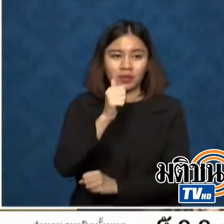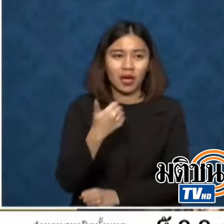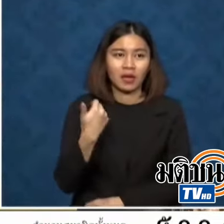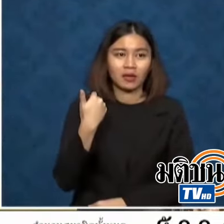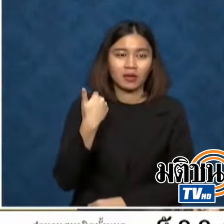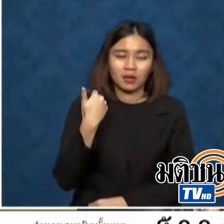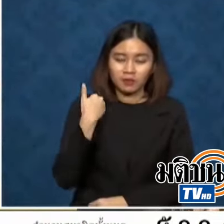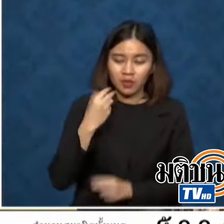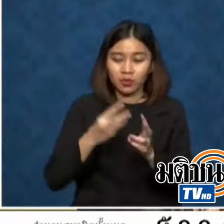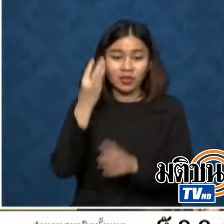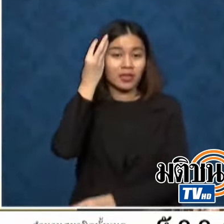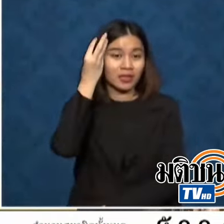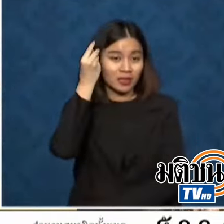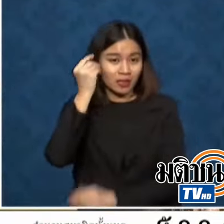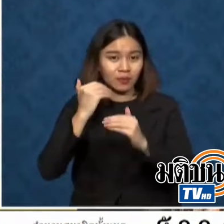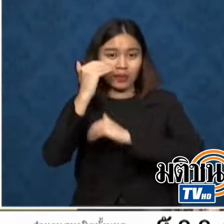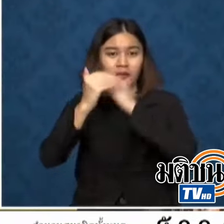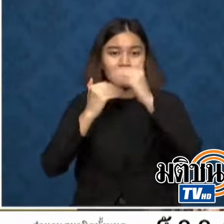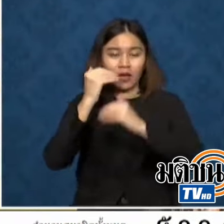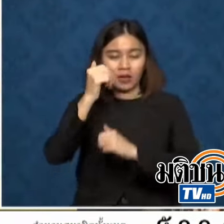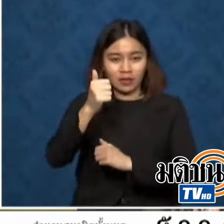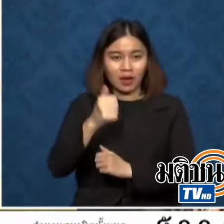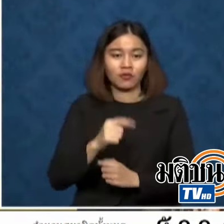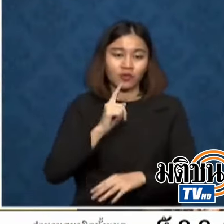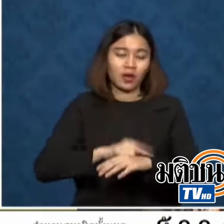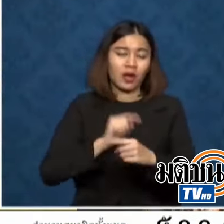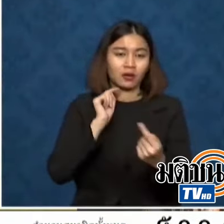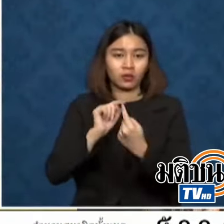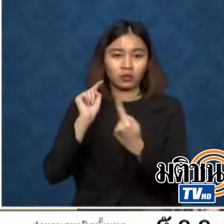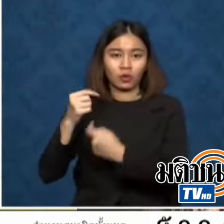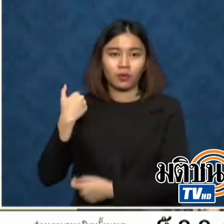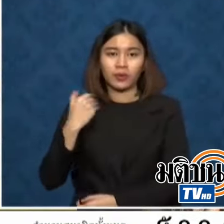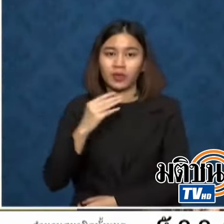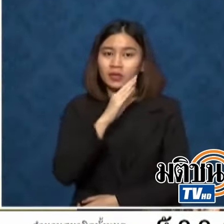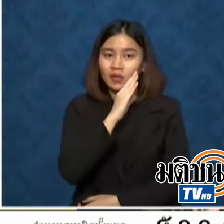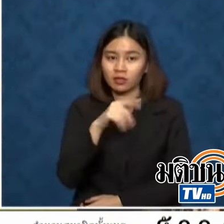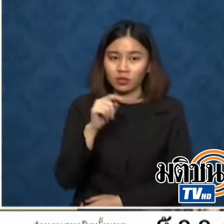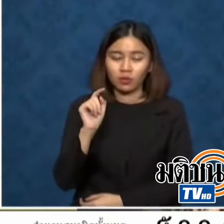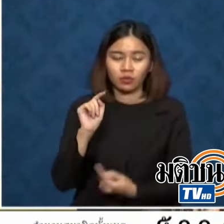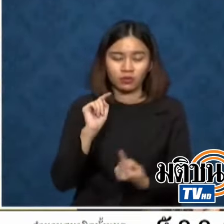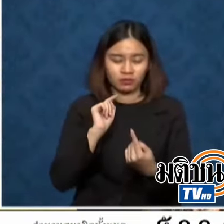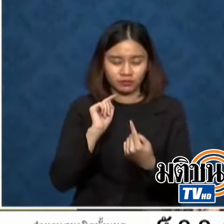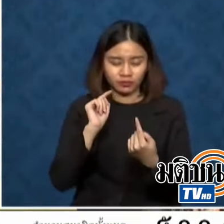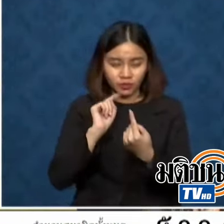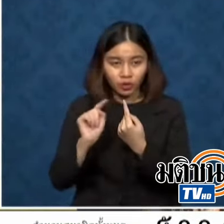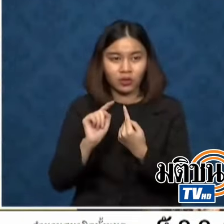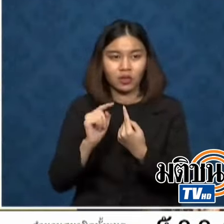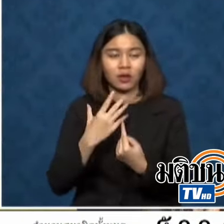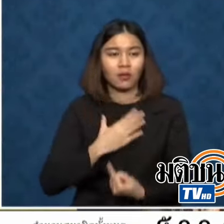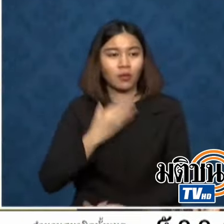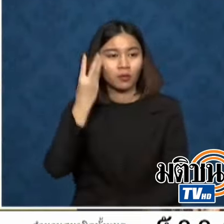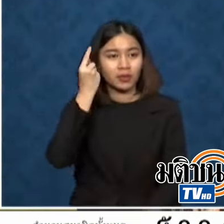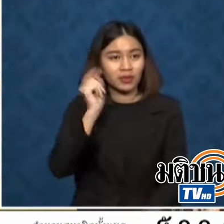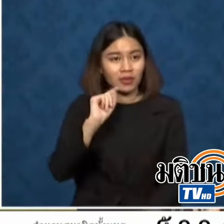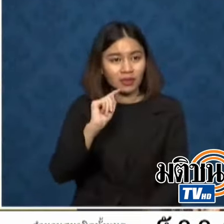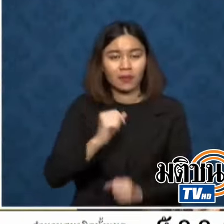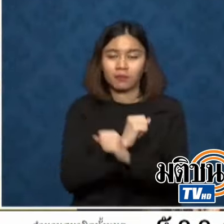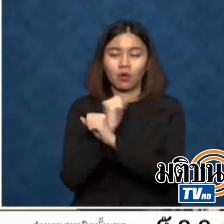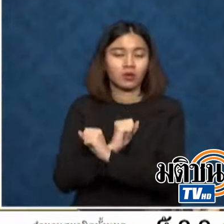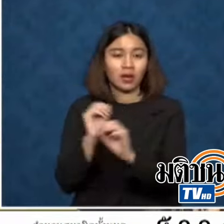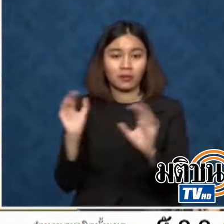มีknow Howมากขึ้นแล้วก็เหมาะสมเป็นช่วงเวลาที่เหมาะสมเพราะฉะนั้นถ้ามันเข้าcriteriaแบบนี้เนี่ยพวกผมก็ไม่ได้คิดว่าจะต้องต่อ